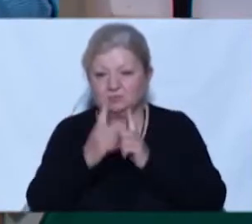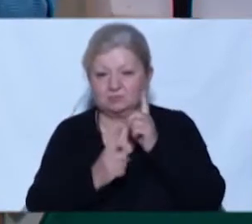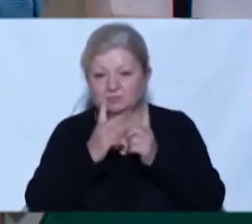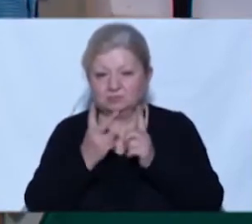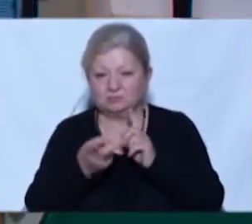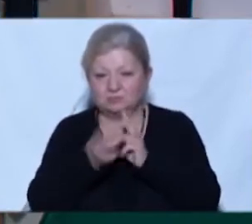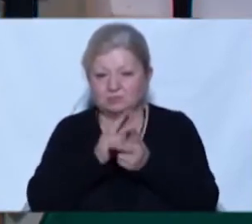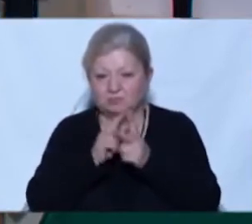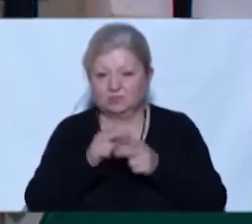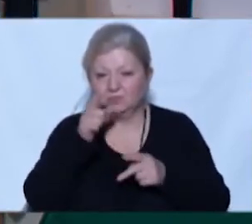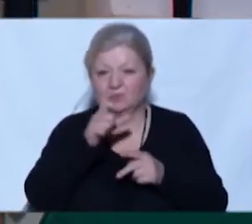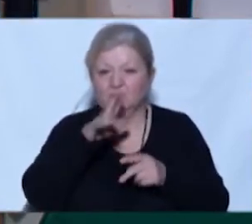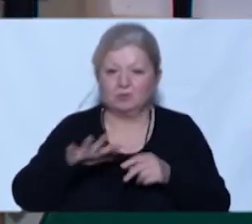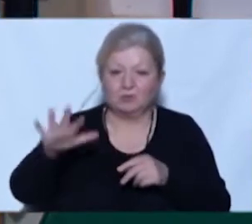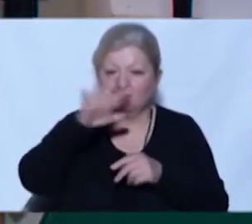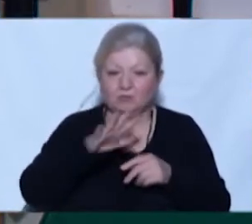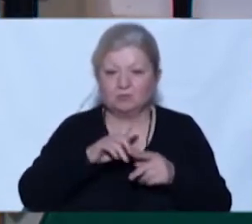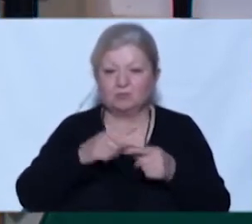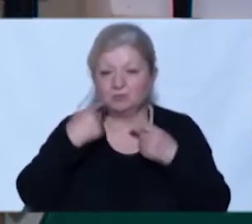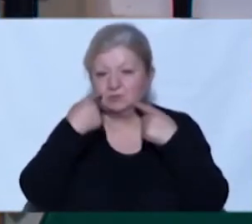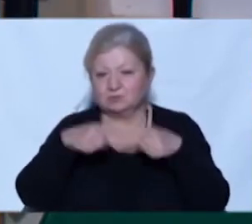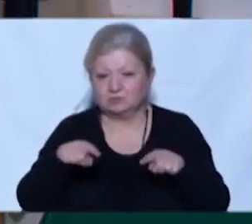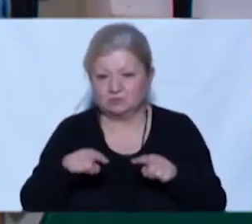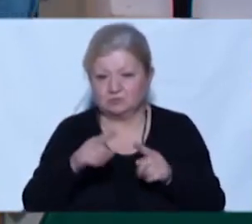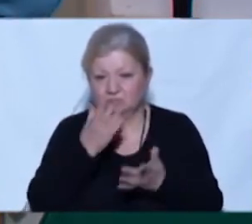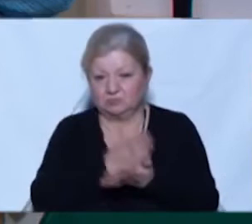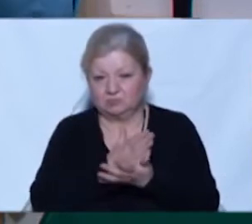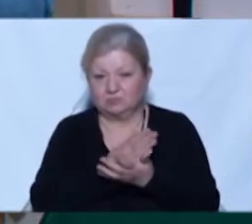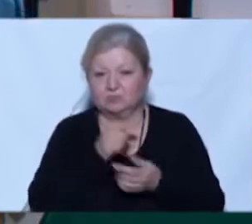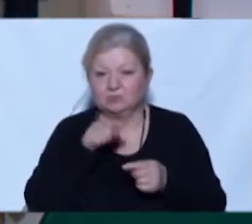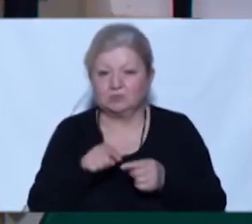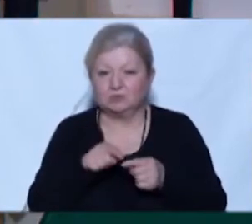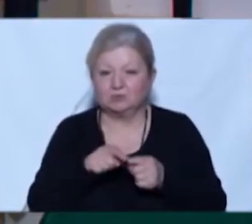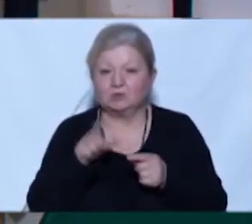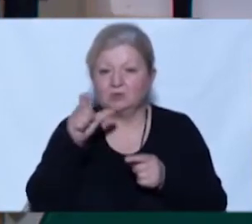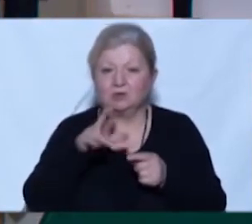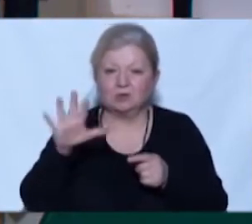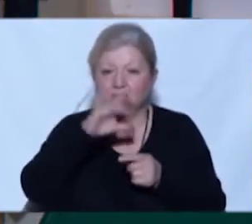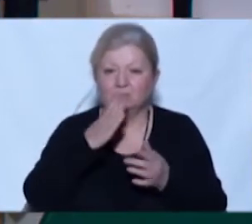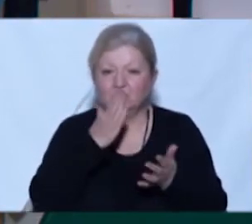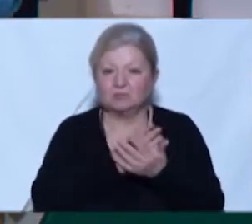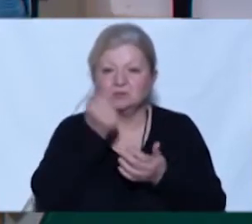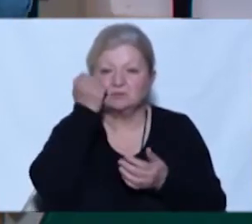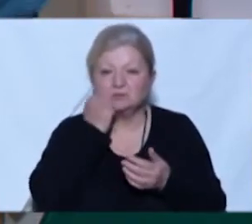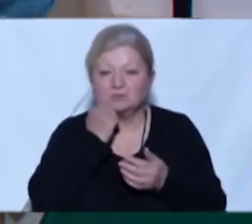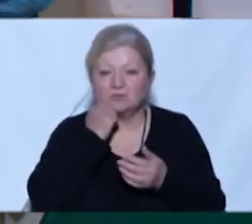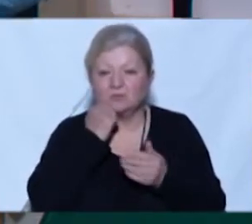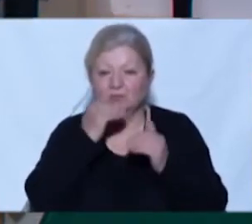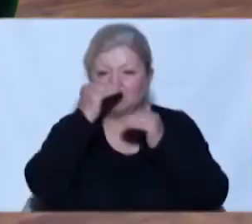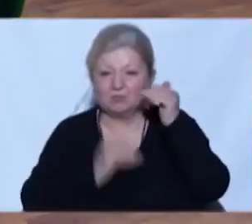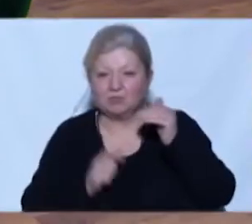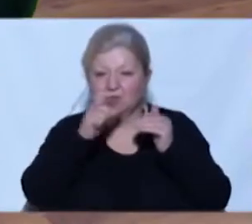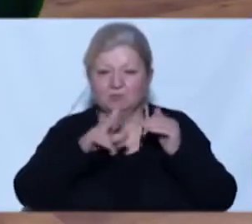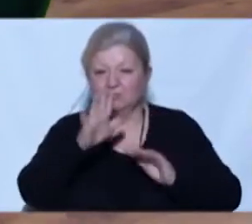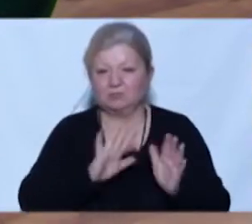პრაქტიკულად ევროპა სულ სხვანაირი გახადეს და ეს ევროპა უკვე აღარ იყო ის ძველი ჩამორჩენილი ევროპა. Უკვე